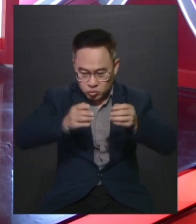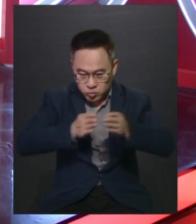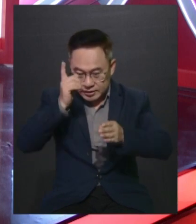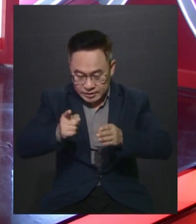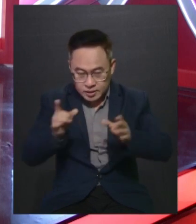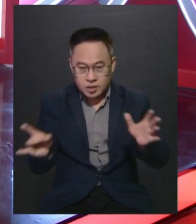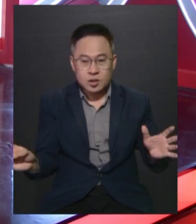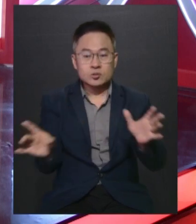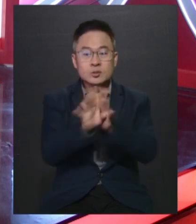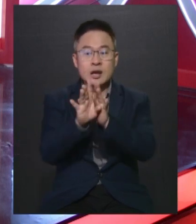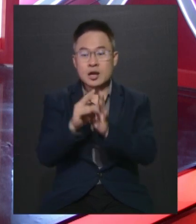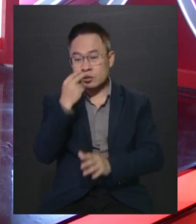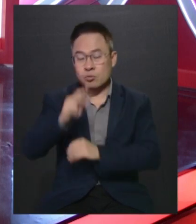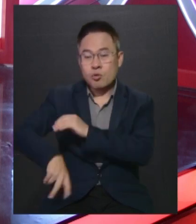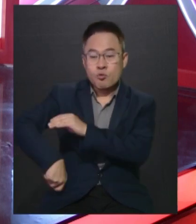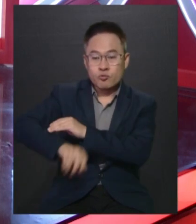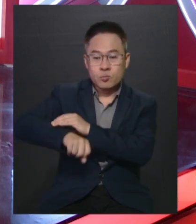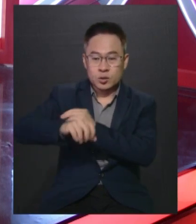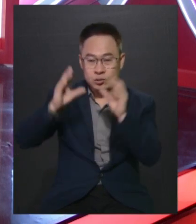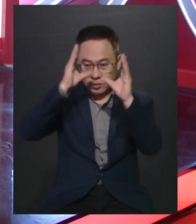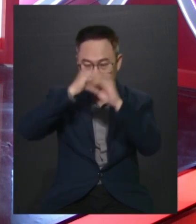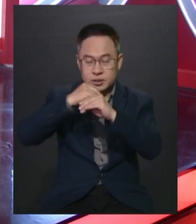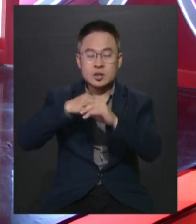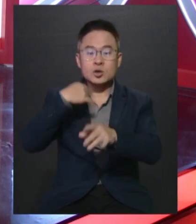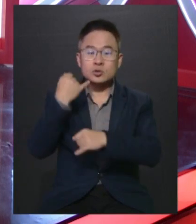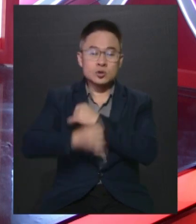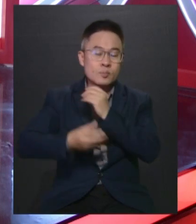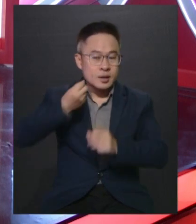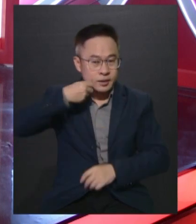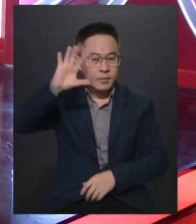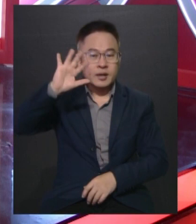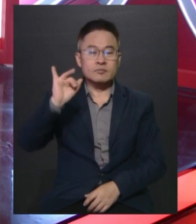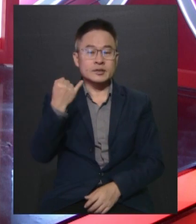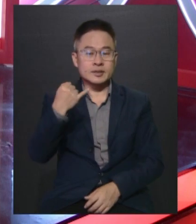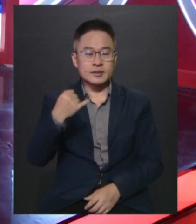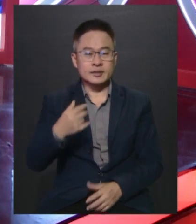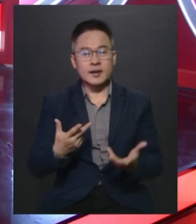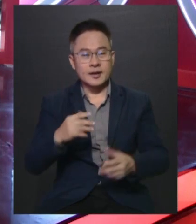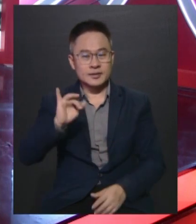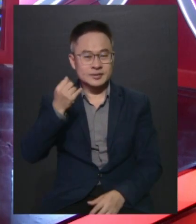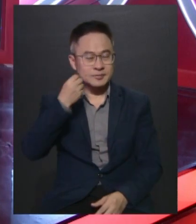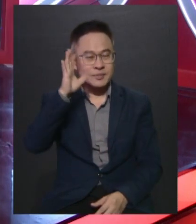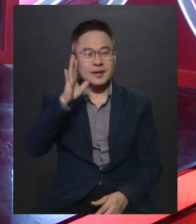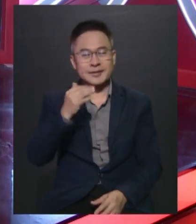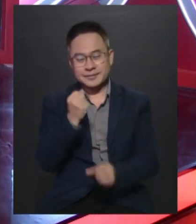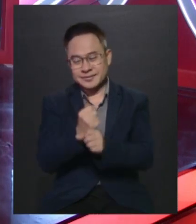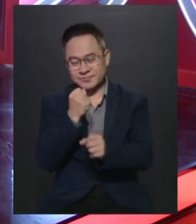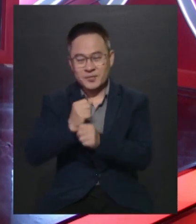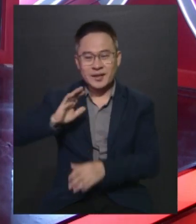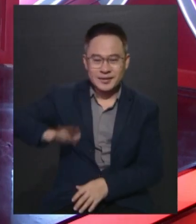ะเป็นเมืองกีฬาอย่างแท้จริง แล้วก็พรุ่งนี้กลับ ใช่ แล้วที่ทำงานว่าไงพรุ่งนี้กลับ ก็กลับสายอาจ